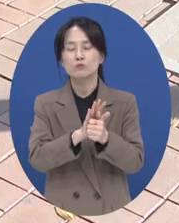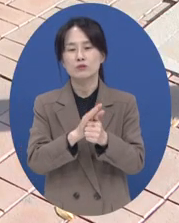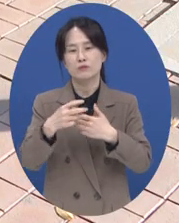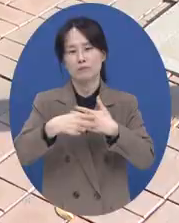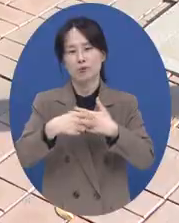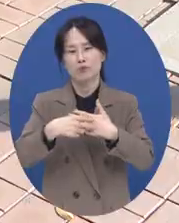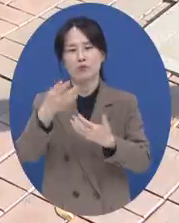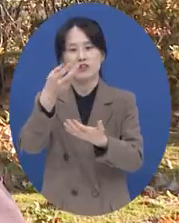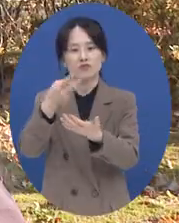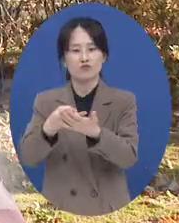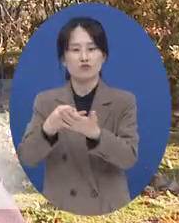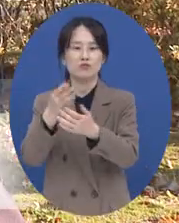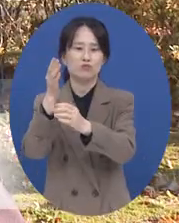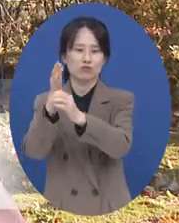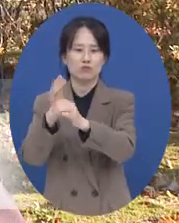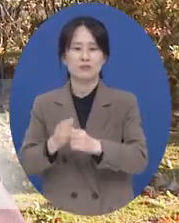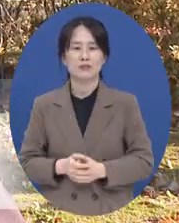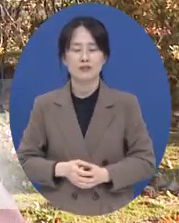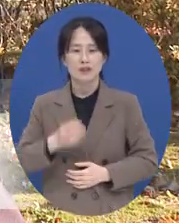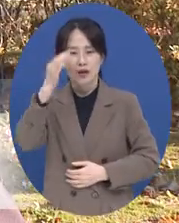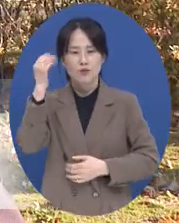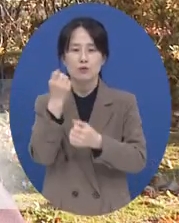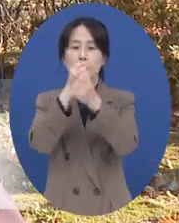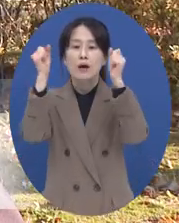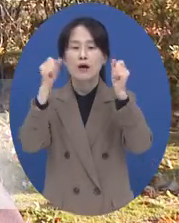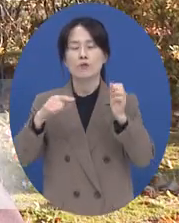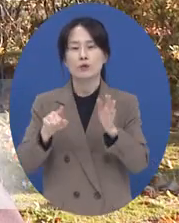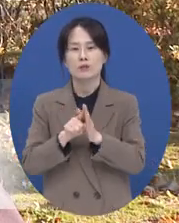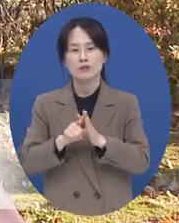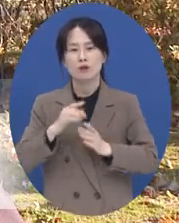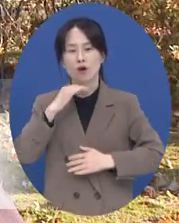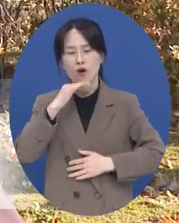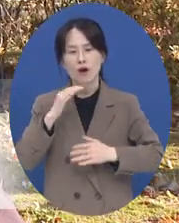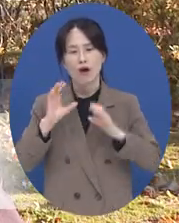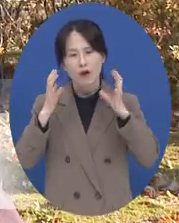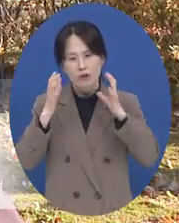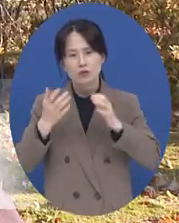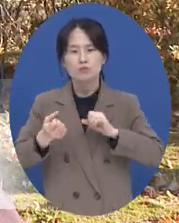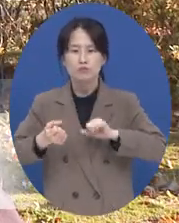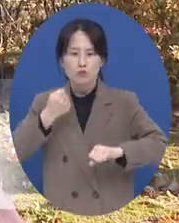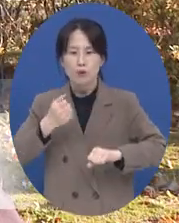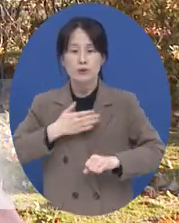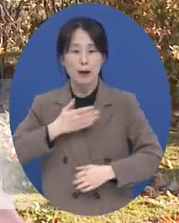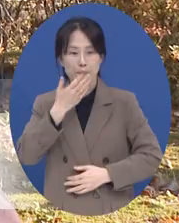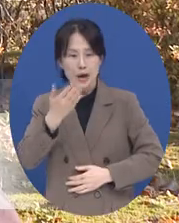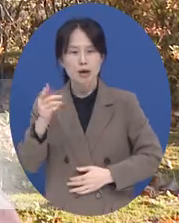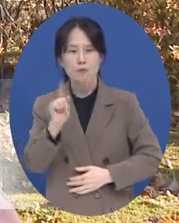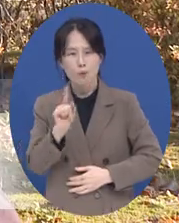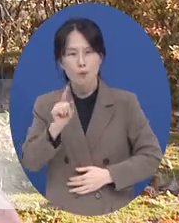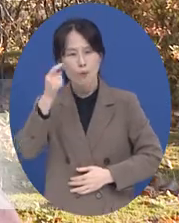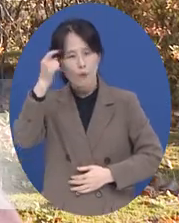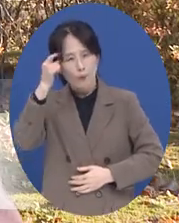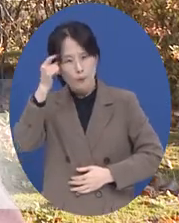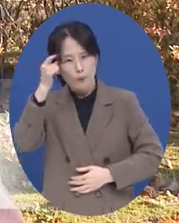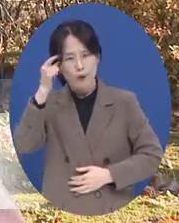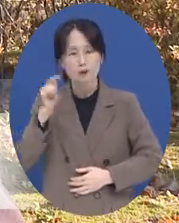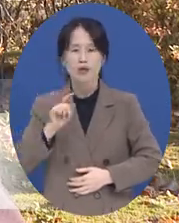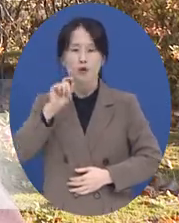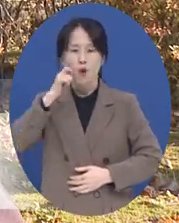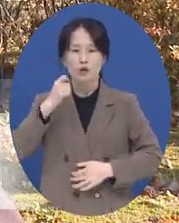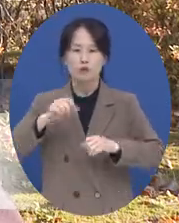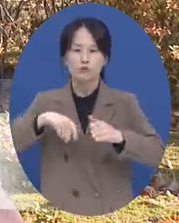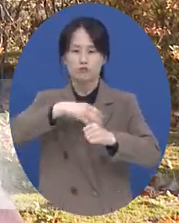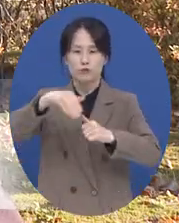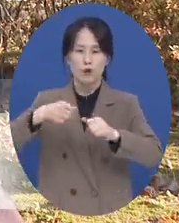싸우고 있습니다 조강 보호에서 어린 나이에도 내가 할 수 있는 것이 무엇인가를 생각하고 그